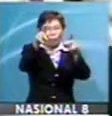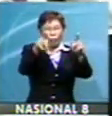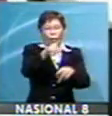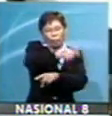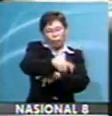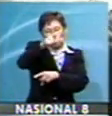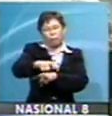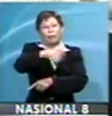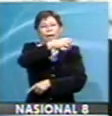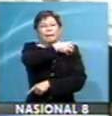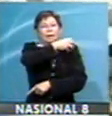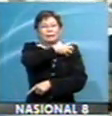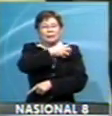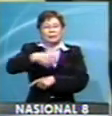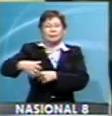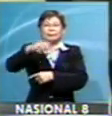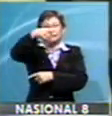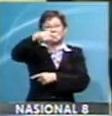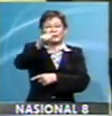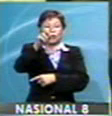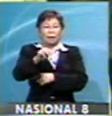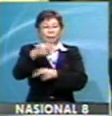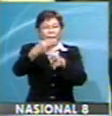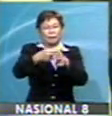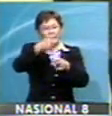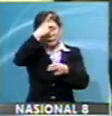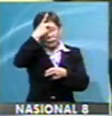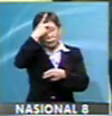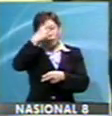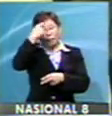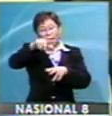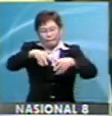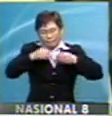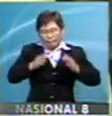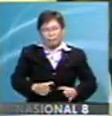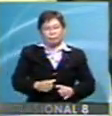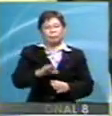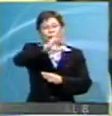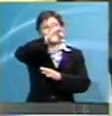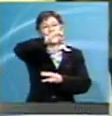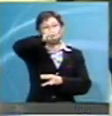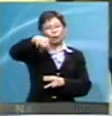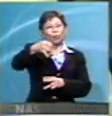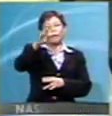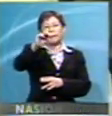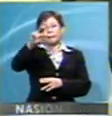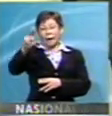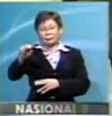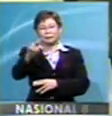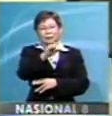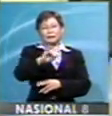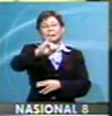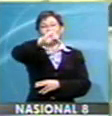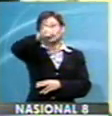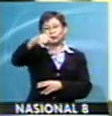menerima Anugerah Panglima jasa negara pjm yang membawa gelaran Datuk bagi penerima Anugerah Johan Mangku negara jmn dan